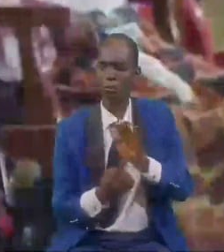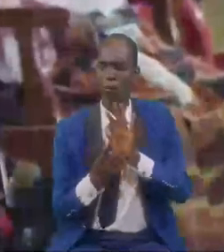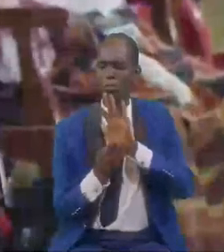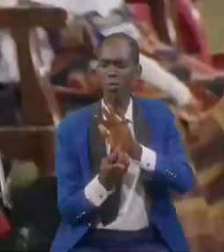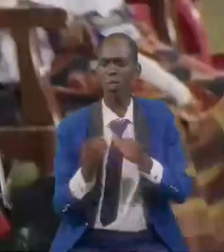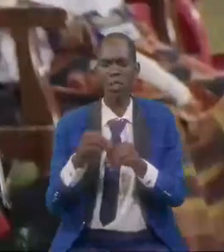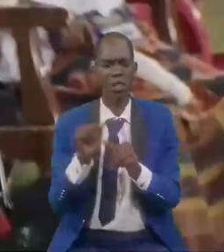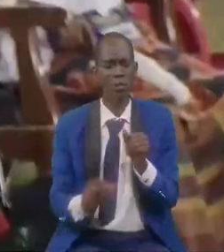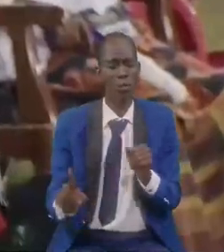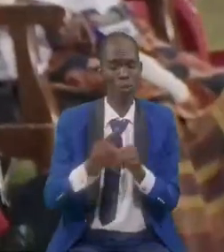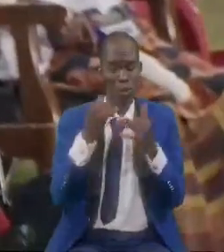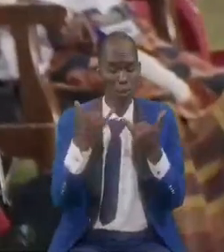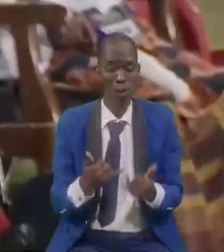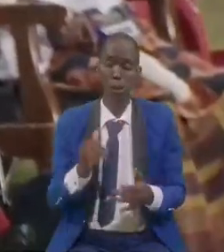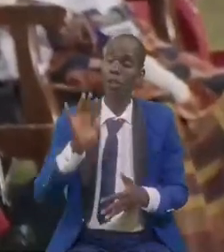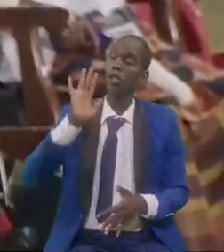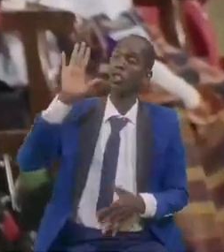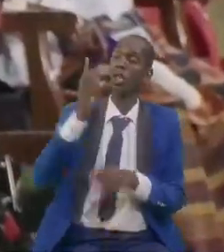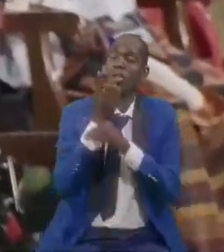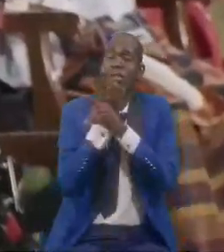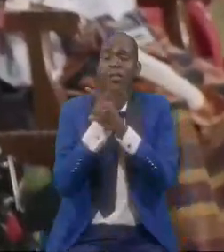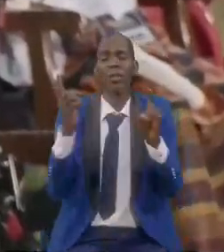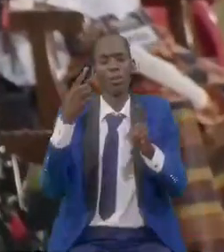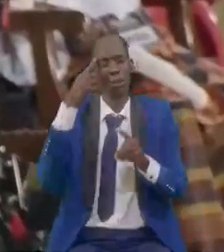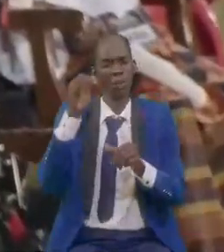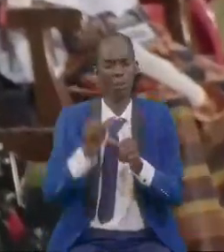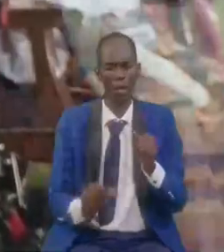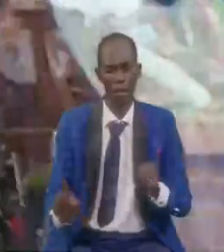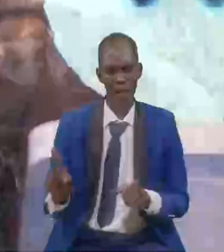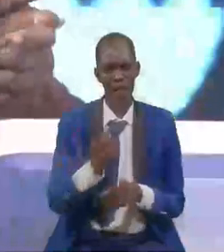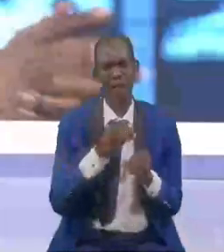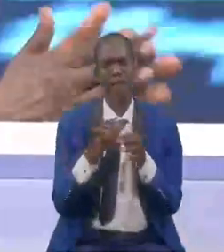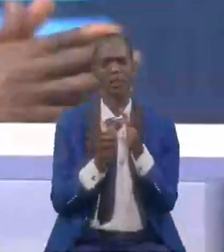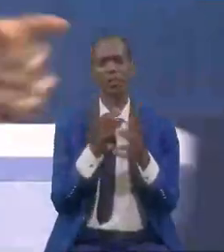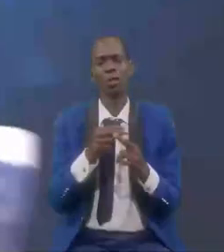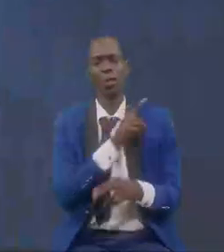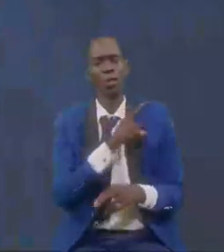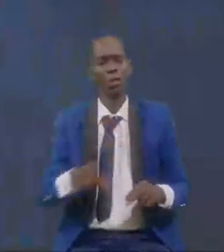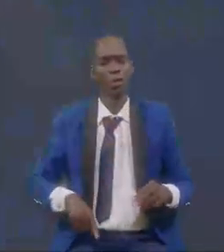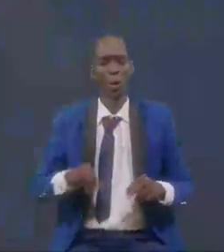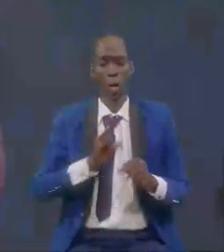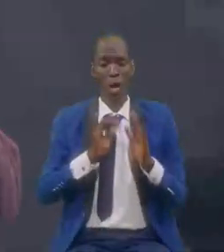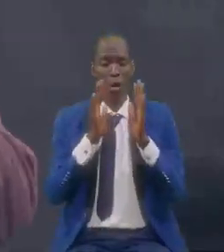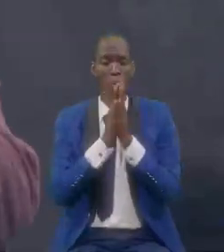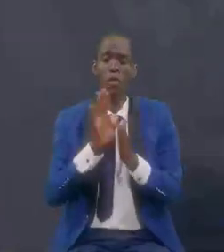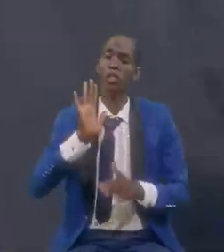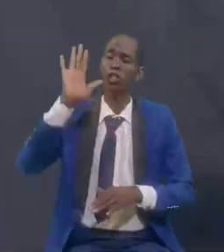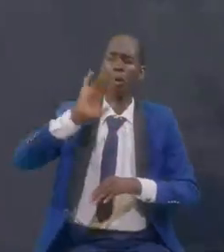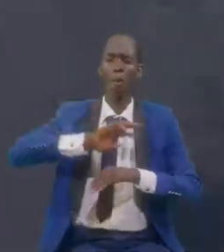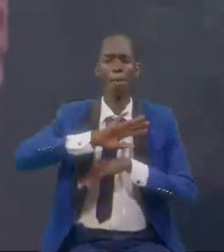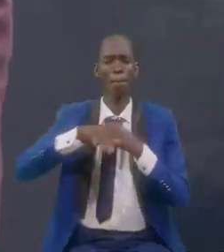chacun maintenant ta délivrance pour chacun. Seigneur, je prie que ta grande